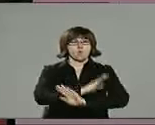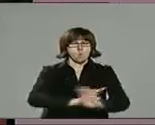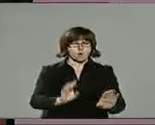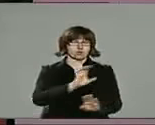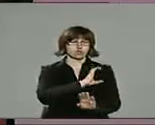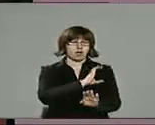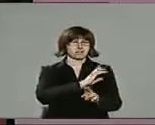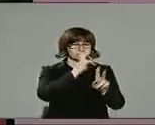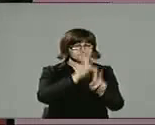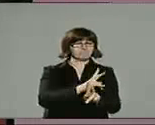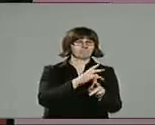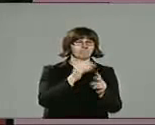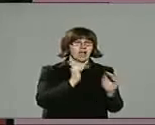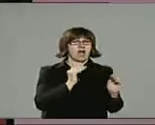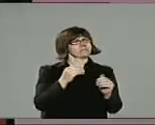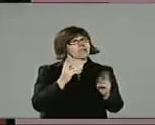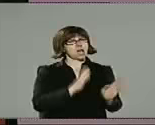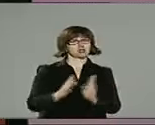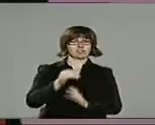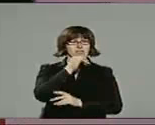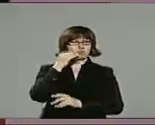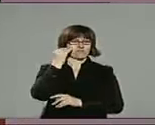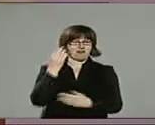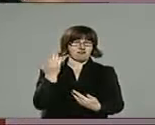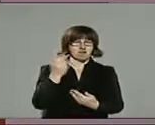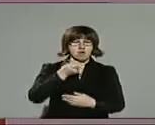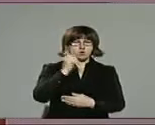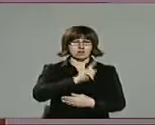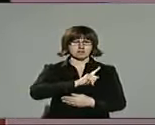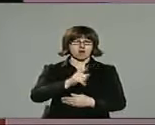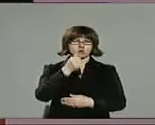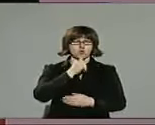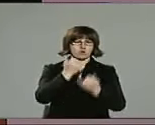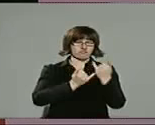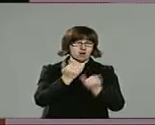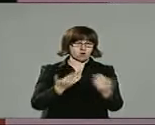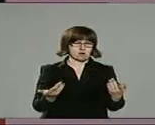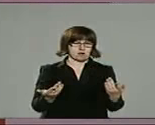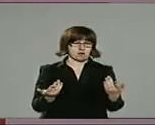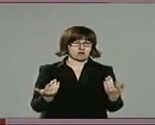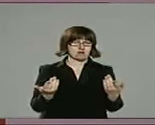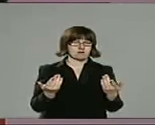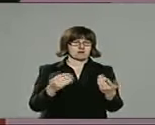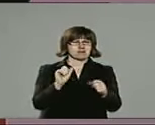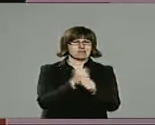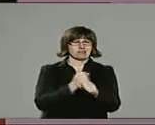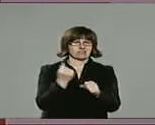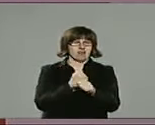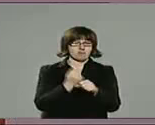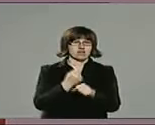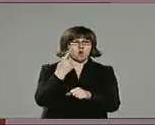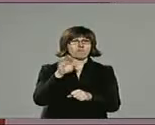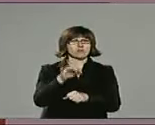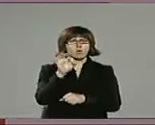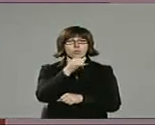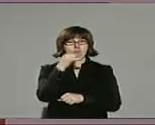Chance, einen anständigen Beruf zu lernen, zu haben, solange Hunderttausende von jungen Frauen nicht arbeiten können, trotz